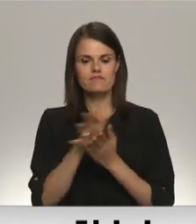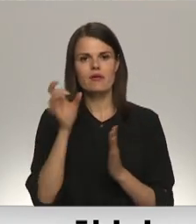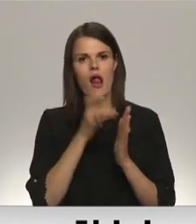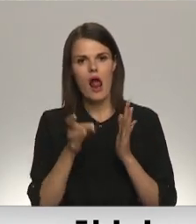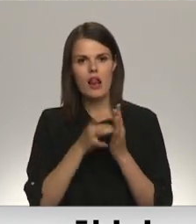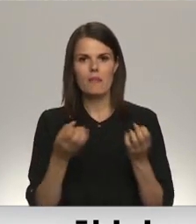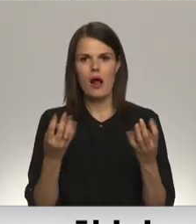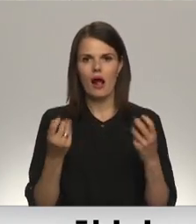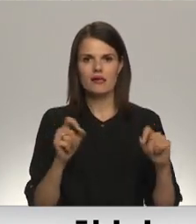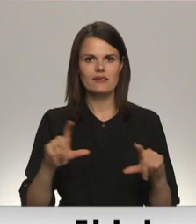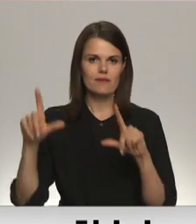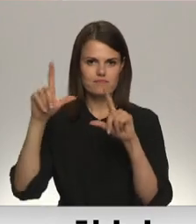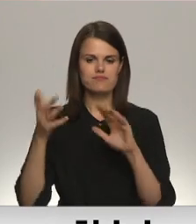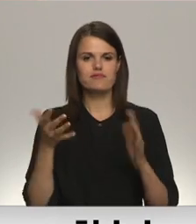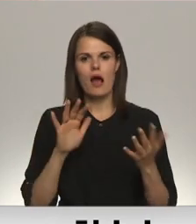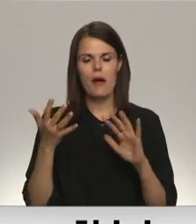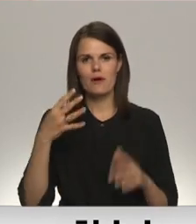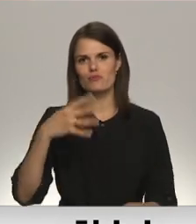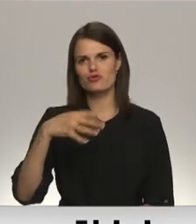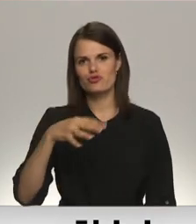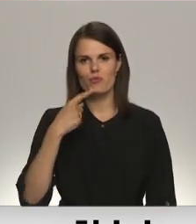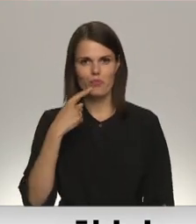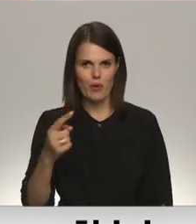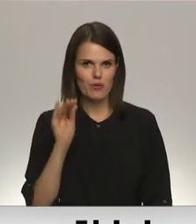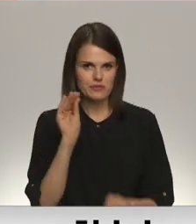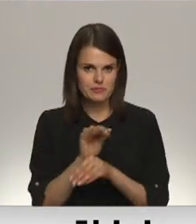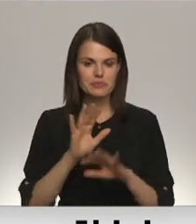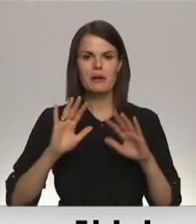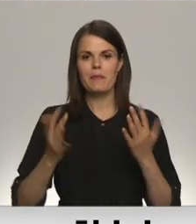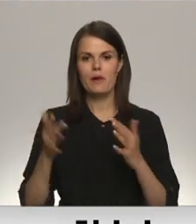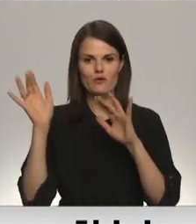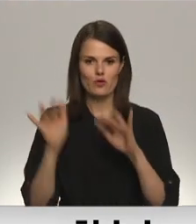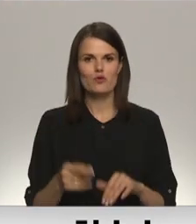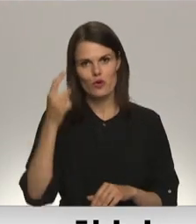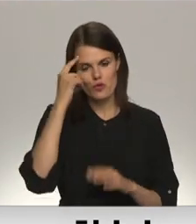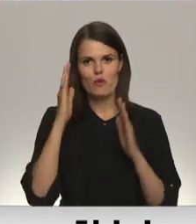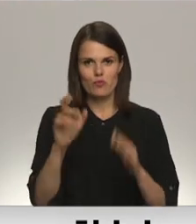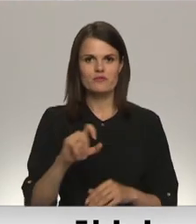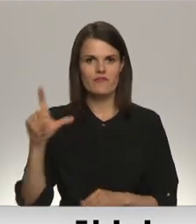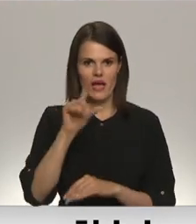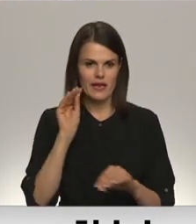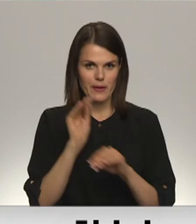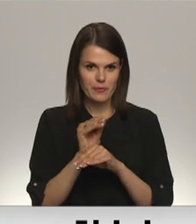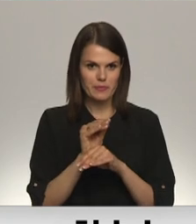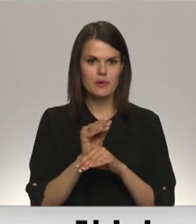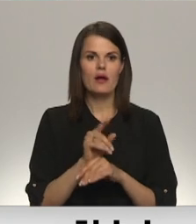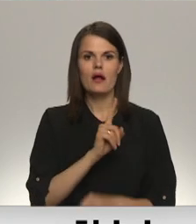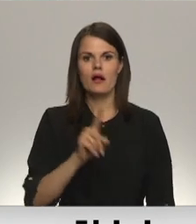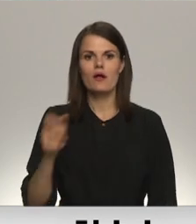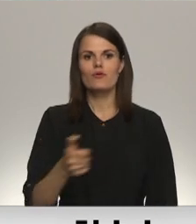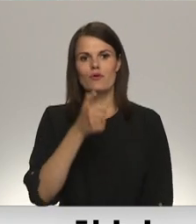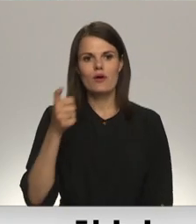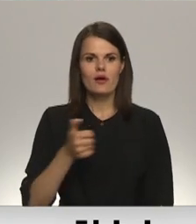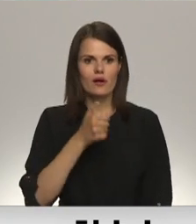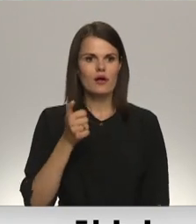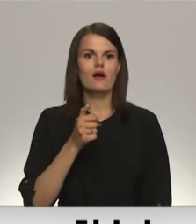gāzai palielinājušies par apmēram 40 mārciņām, taču rudenī varētu būt vēl vairāk. Katru gadu ir jau